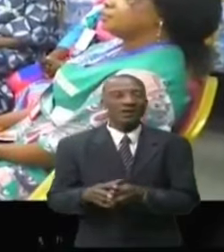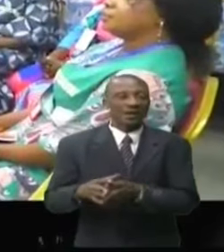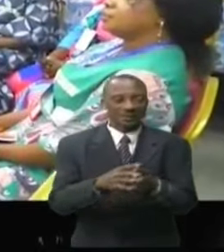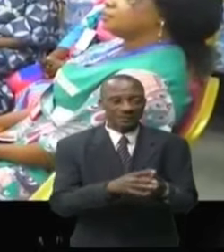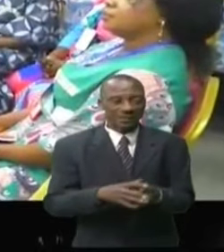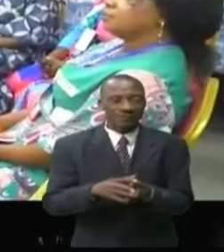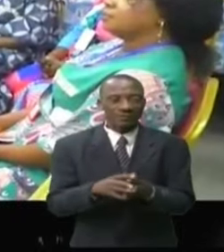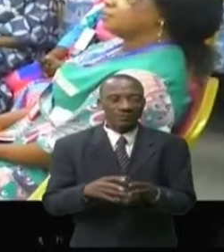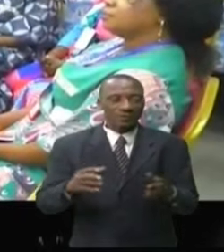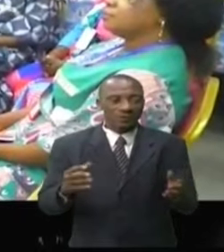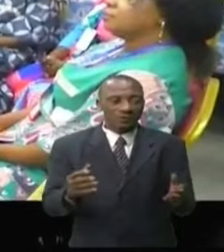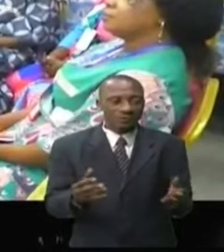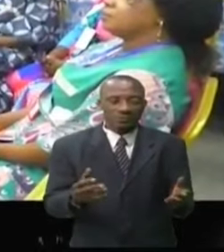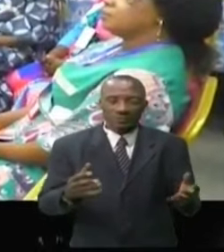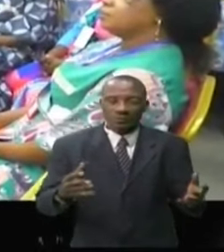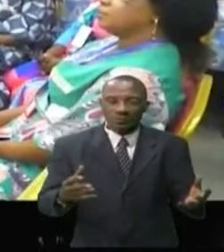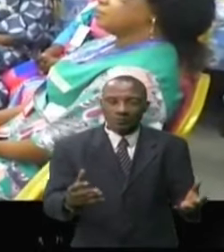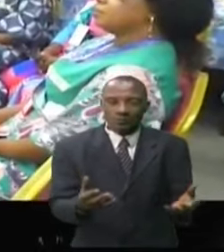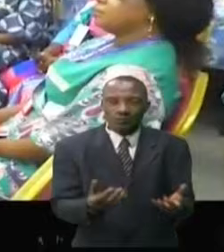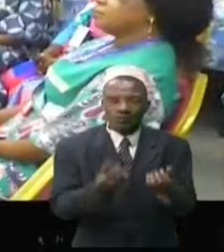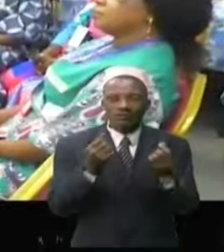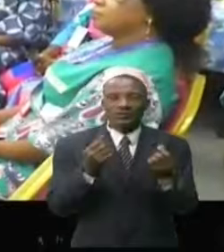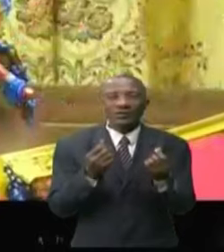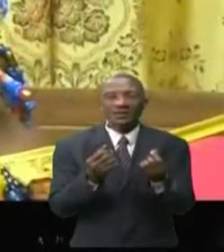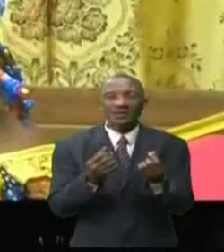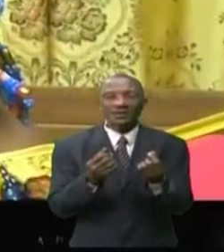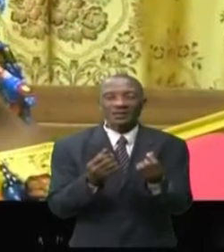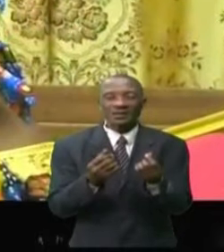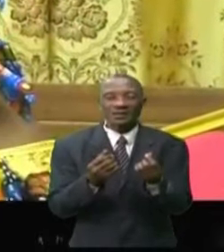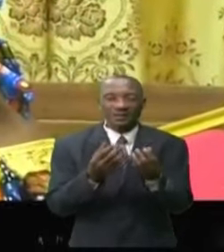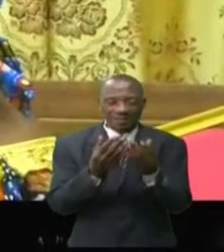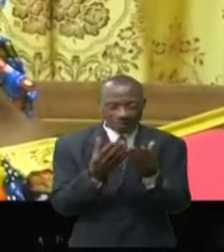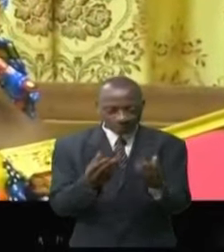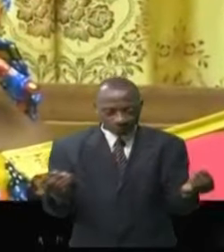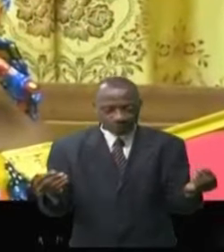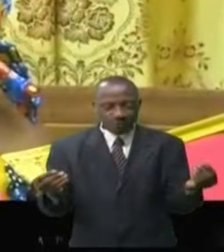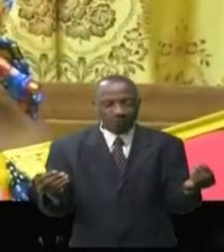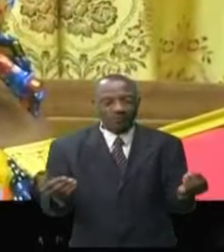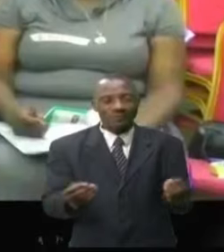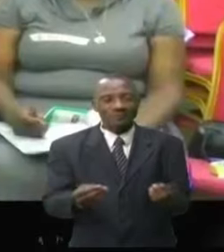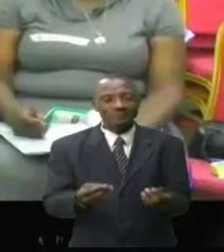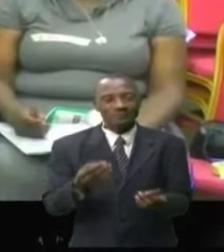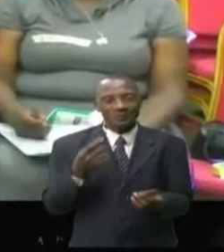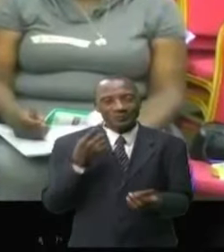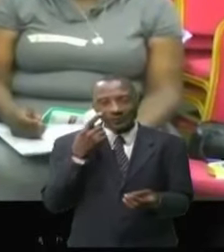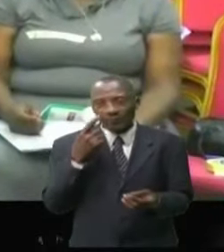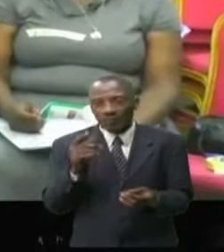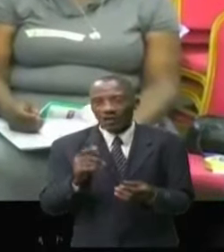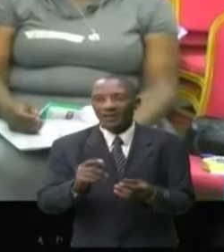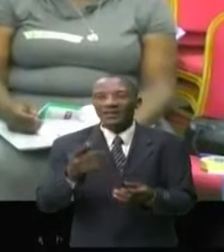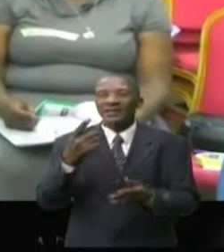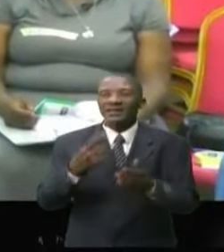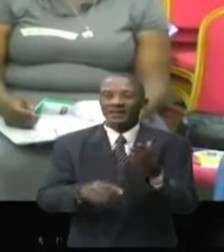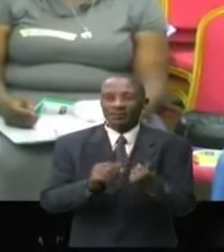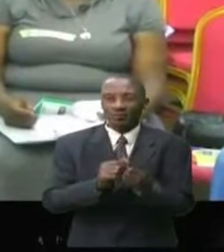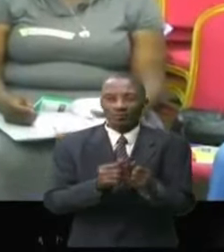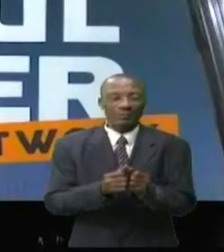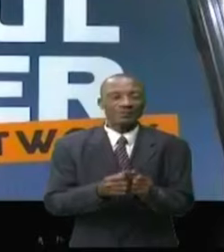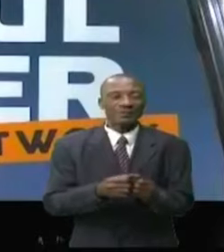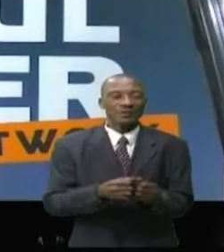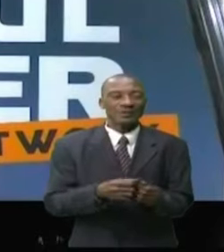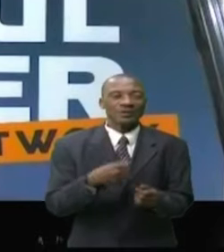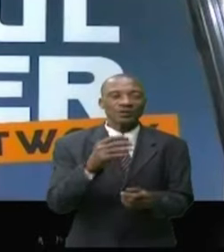entendez accompagnement des malades à domicile et réhabilitation à Assise un service de Caritas Kinshasa en partenariat avec